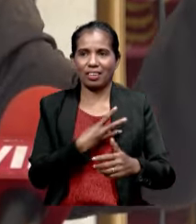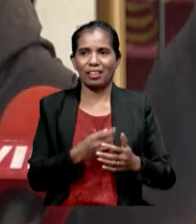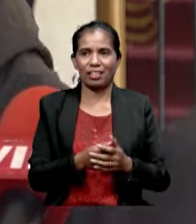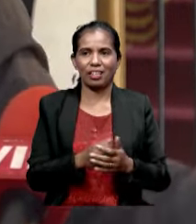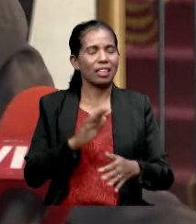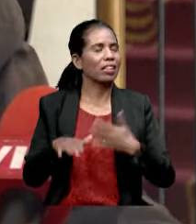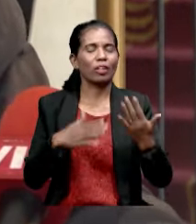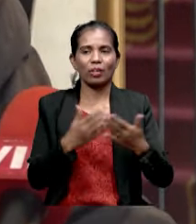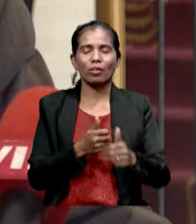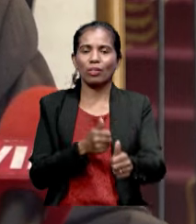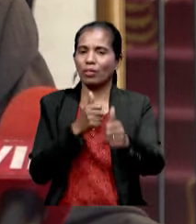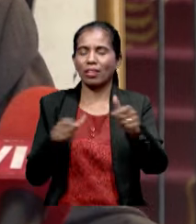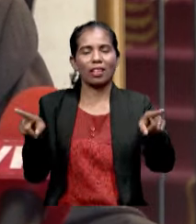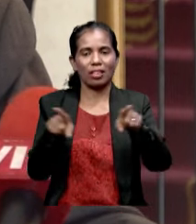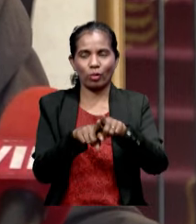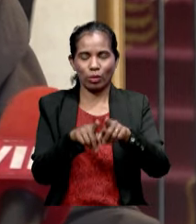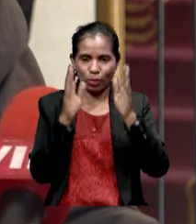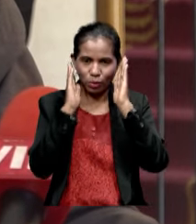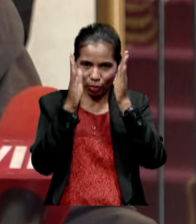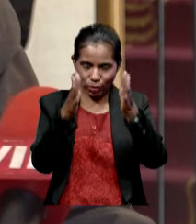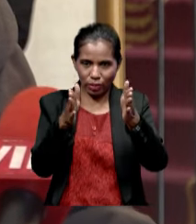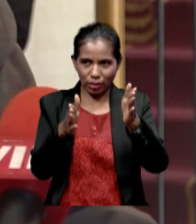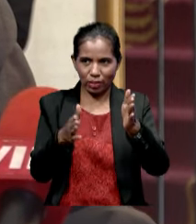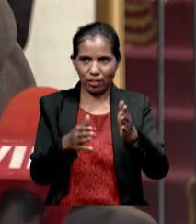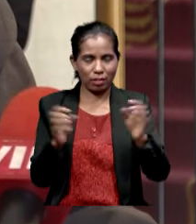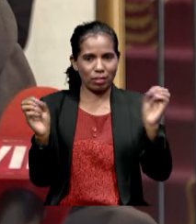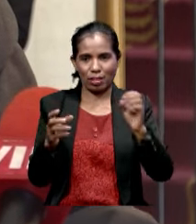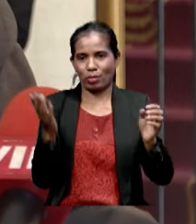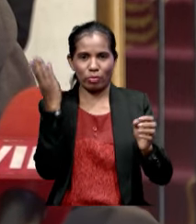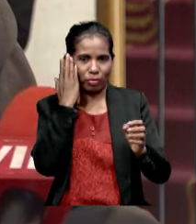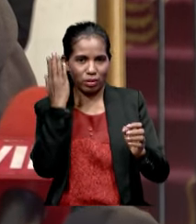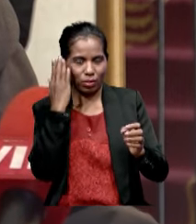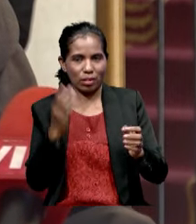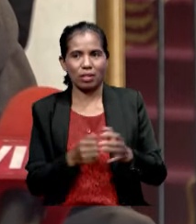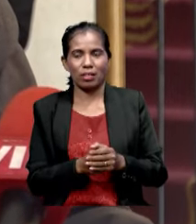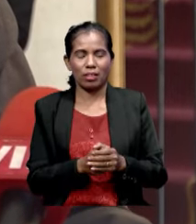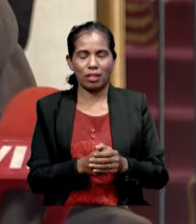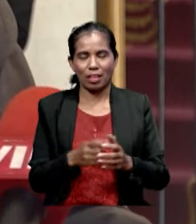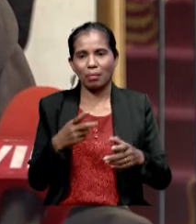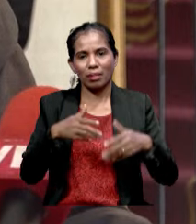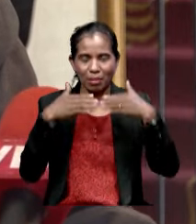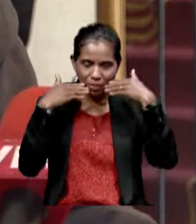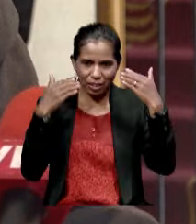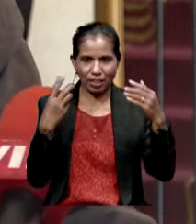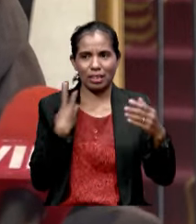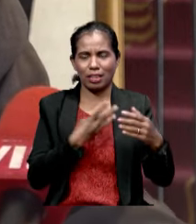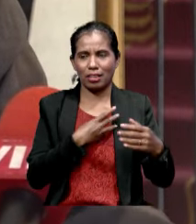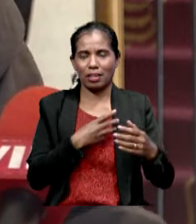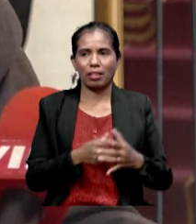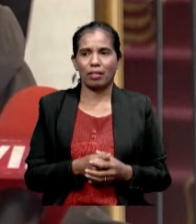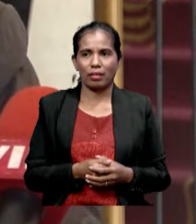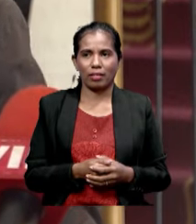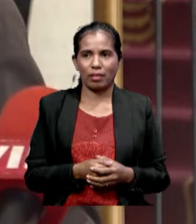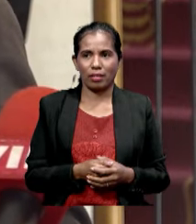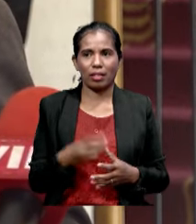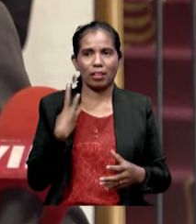itu tu. Jadi orang itu tuir dalam lor dia itu hari malah umbui sana hari malah menaso itu anci lain itu lah. Nih,